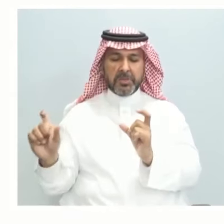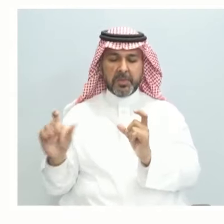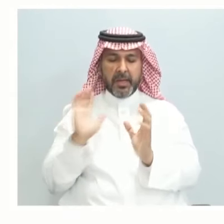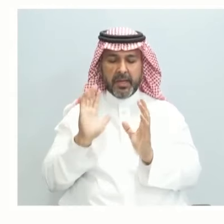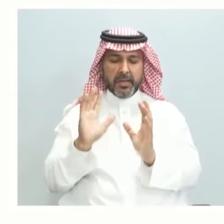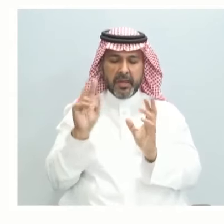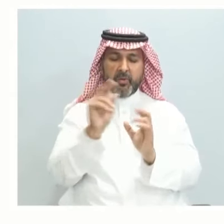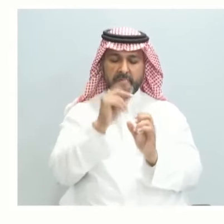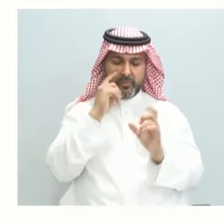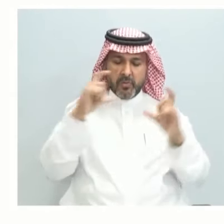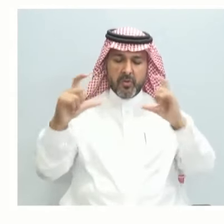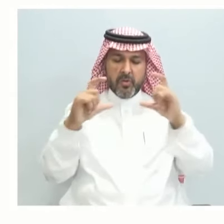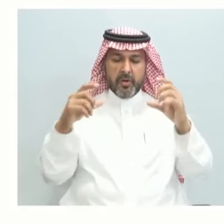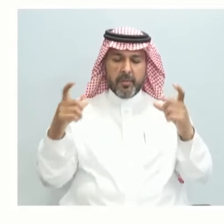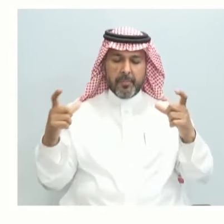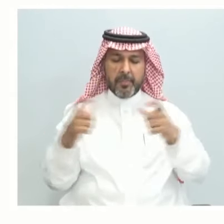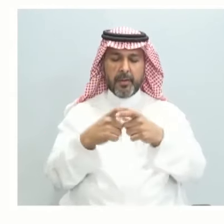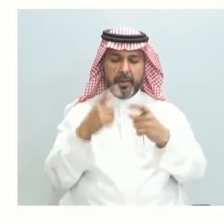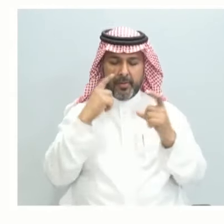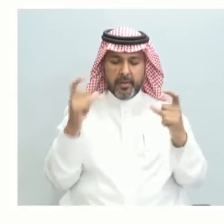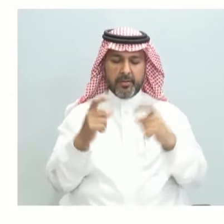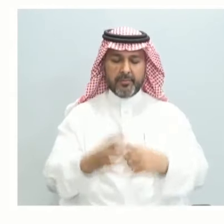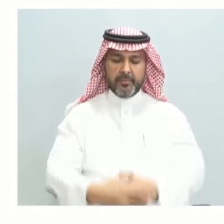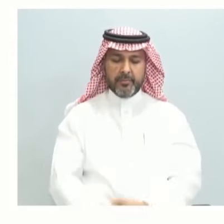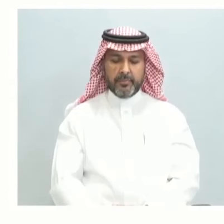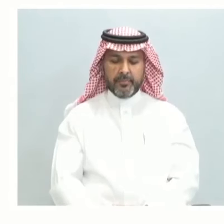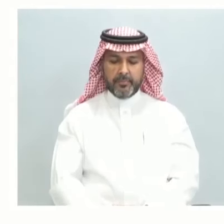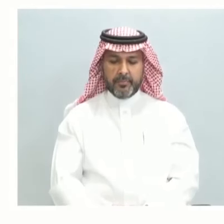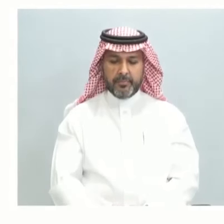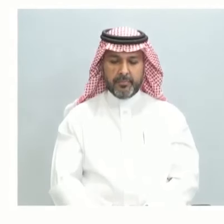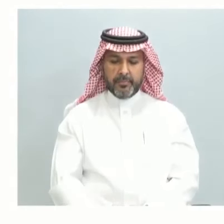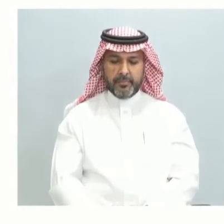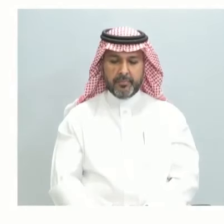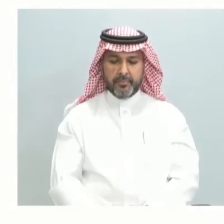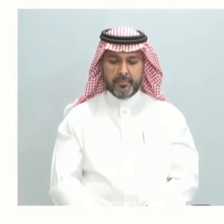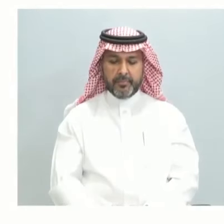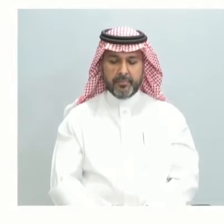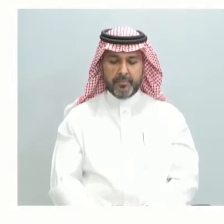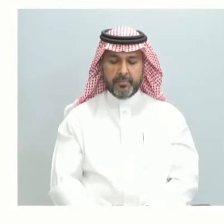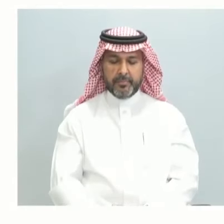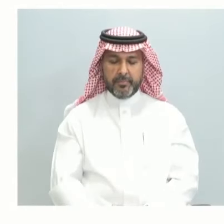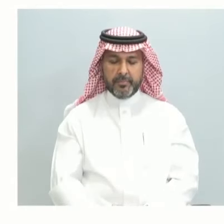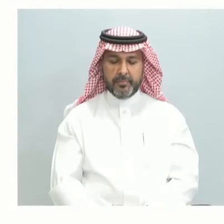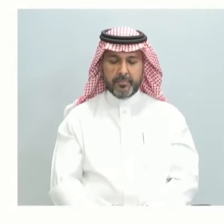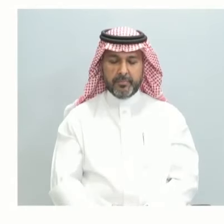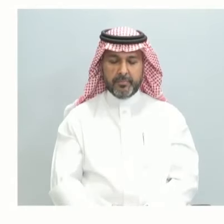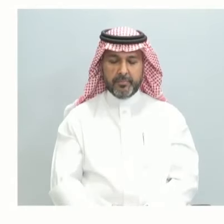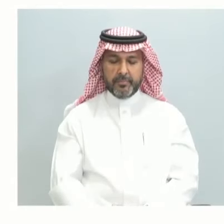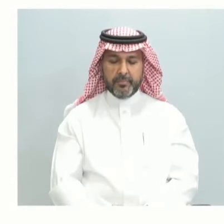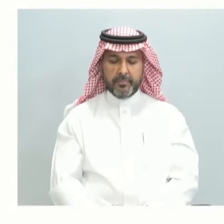المشترك الاكبر وهنا عباره عن ما تبقى اذا قمنا بتحليلها الى